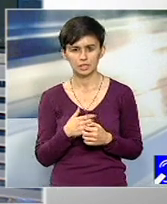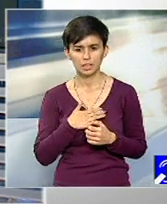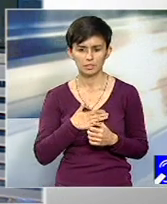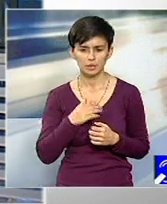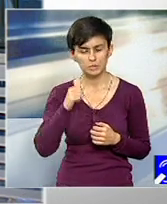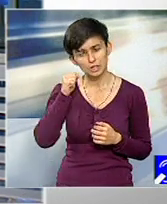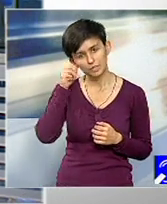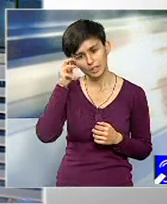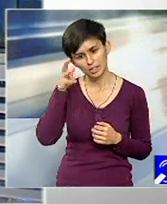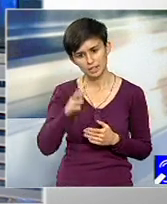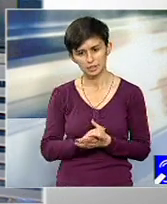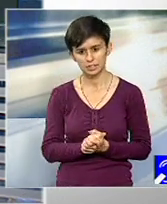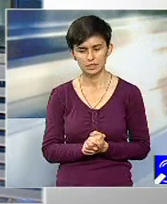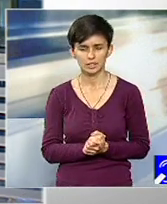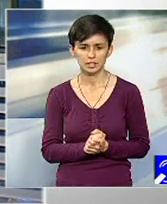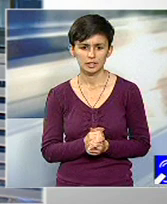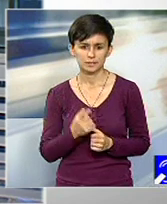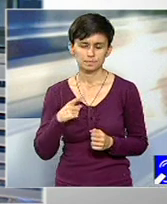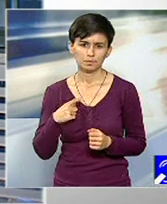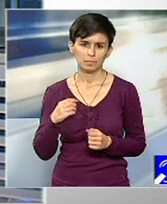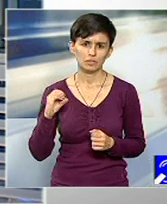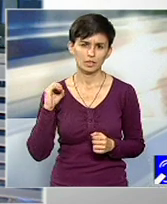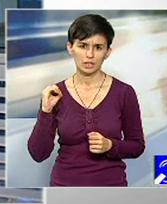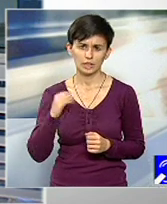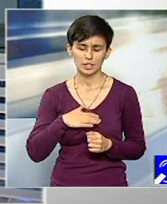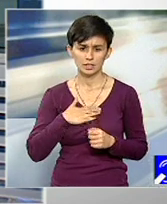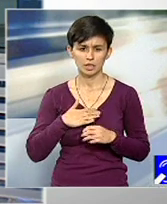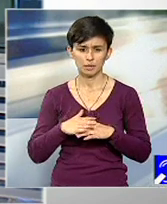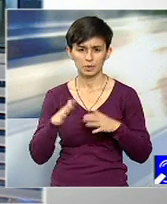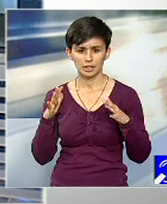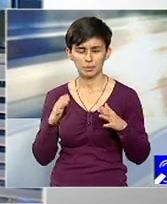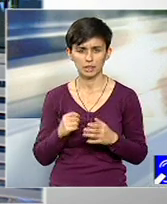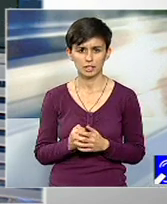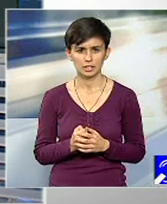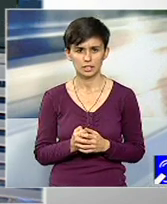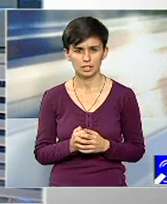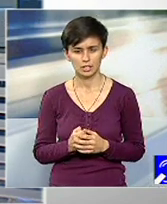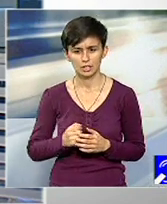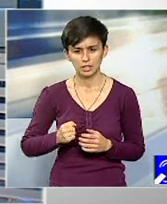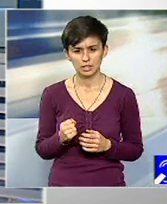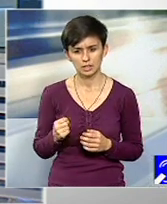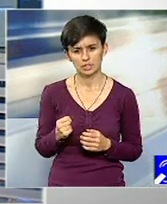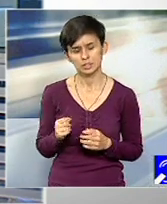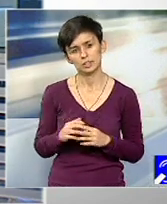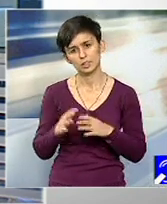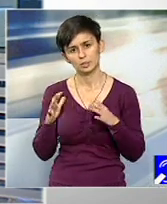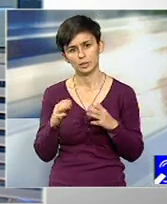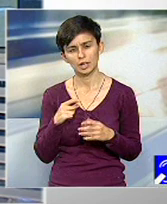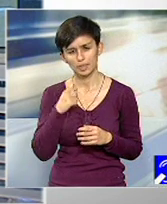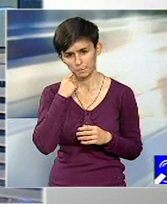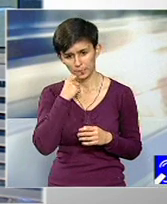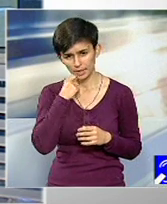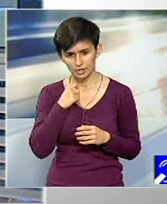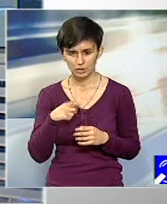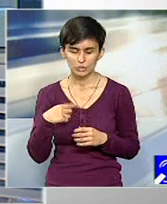De pildă o să fie la Oradea, o să fie la Baia Mare, o să fie la Satu Mare, o să fie și la Cluj după